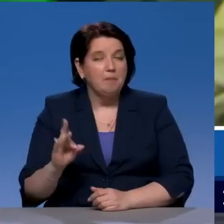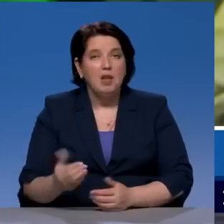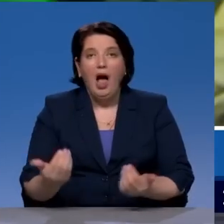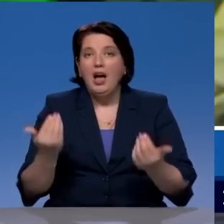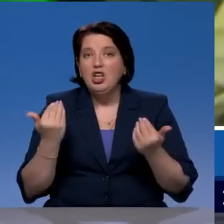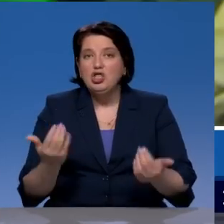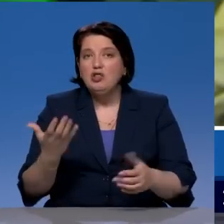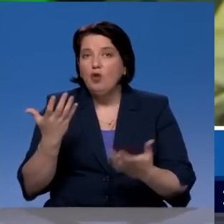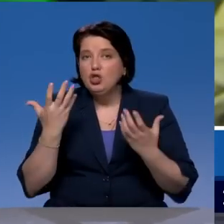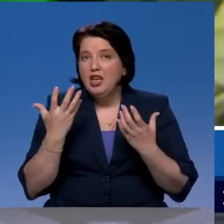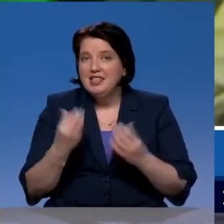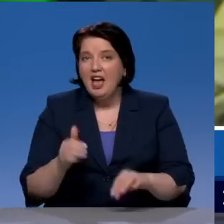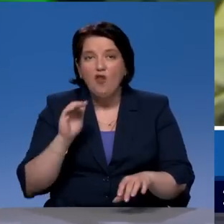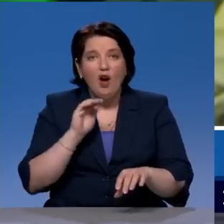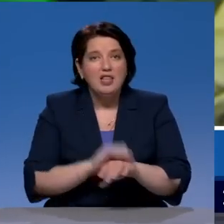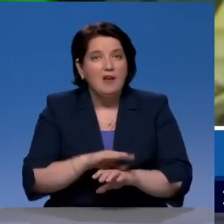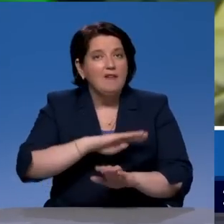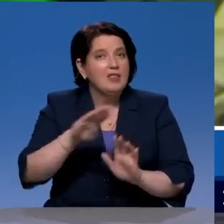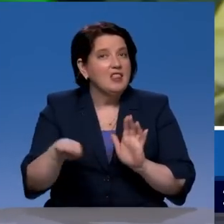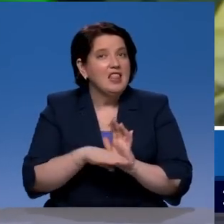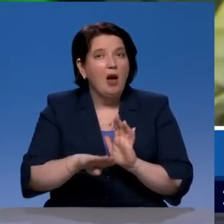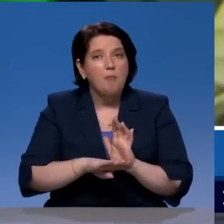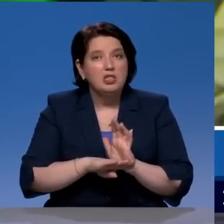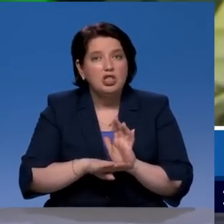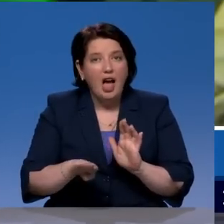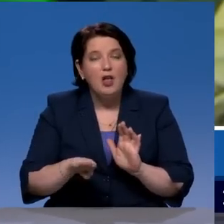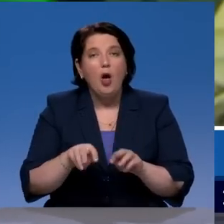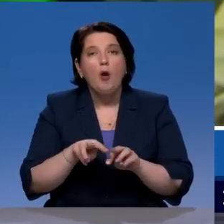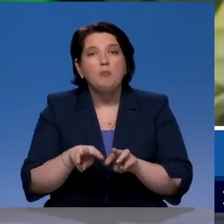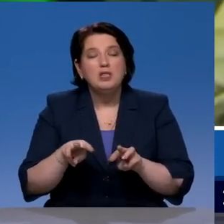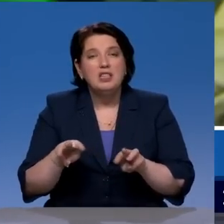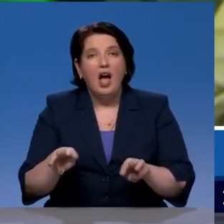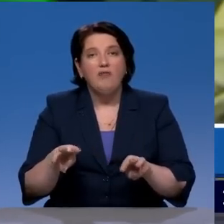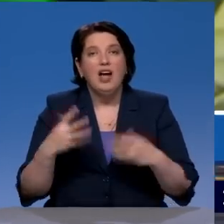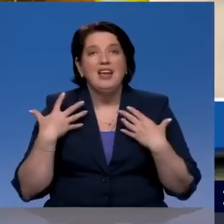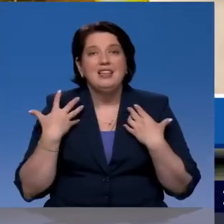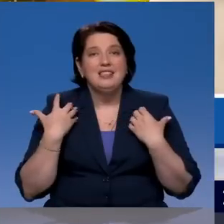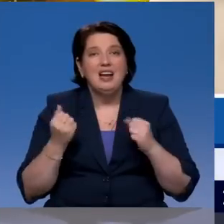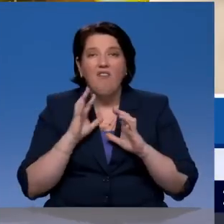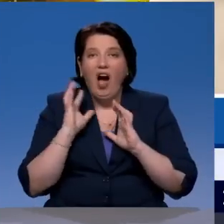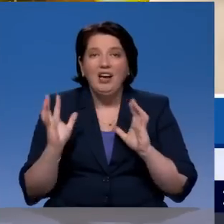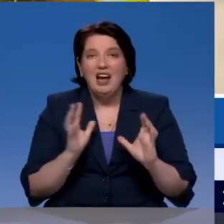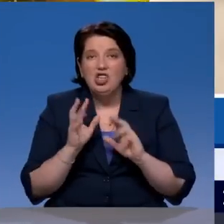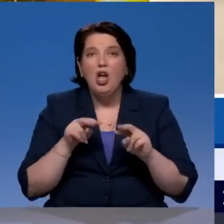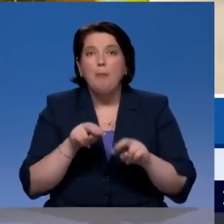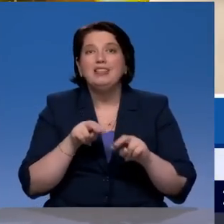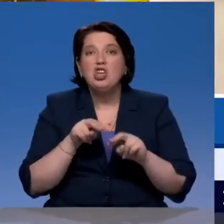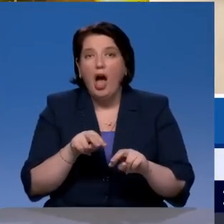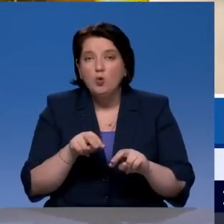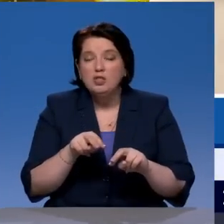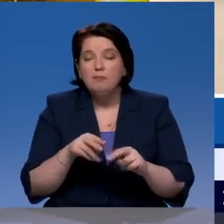подчиняются Минздраву, ну, буквально, когда получают лицензию на лекарственное обеспечение, это Росздравнадзор занимается и контролирует лекарства. А